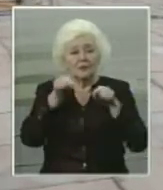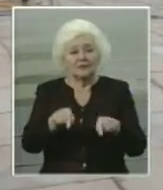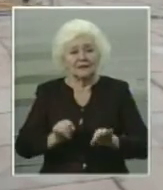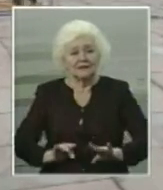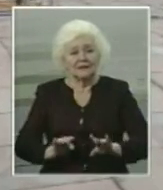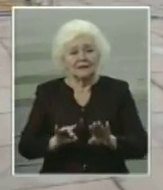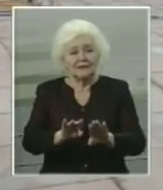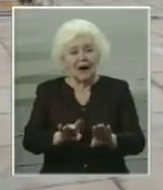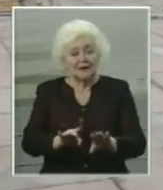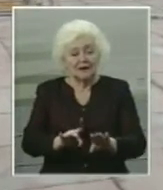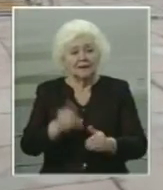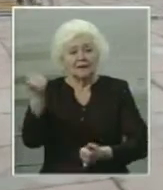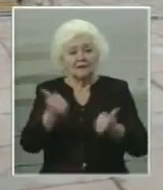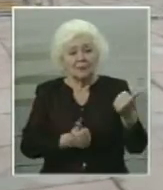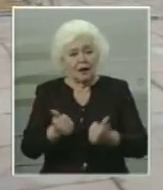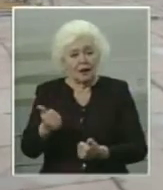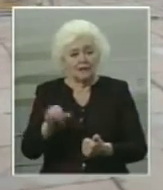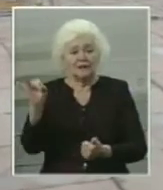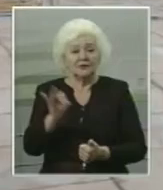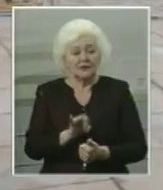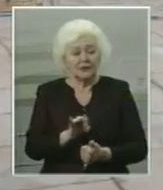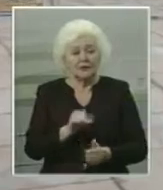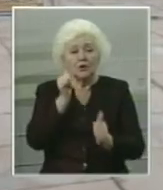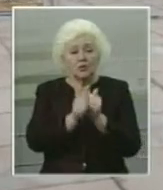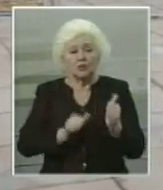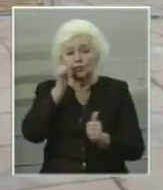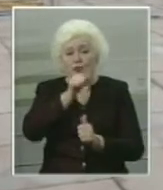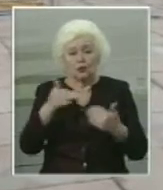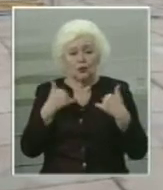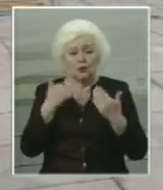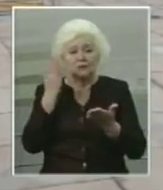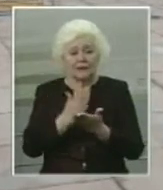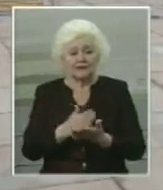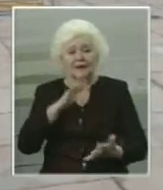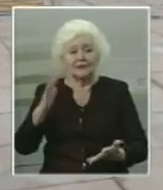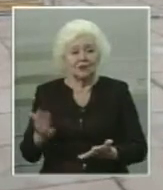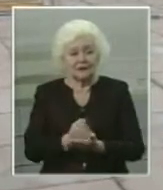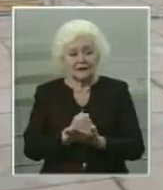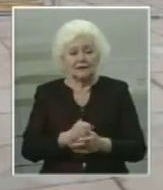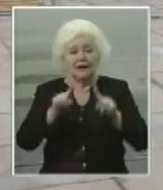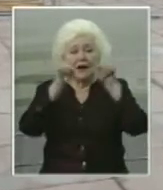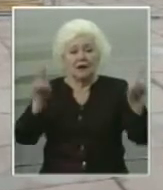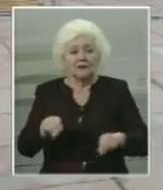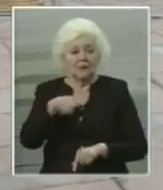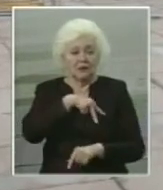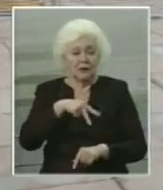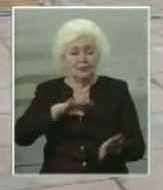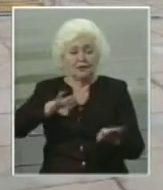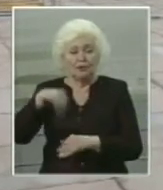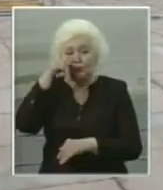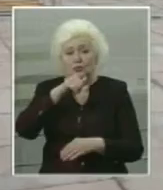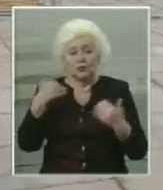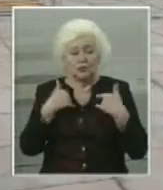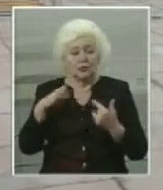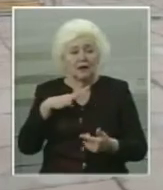закладах, змаганнях, і кожного року у нас є досягнення грамоти та медалі. Минулого року у нас